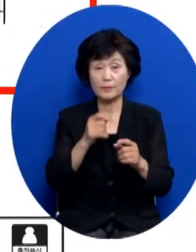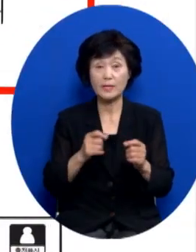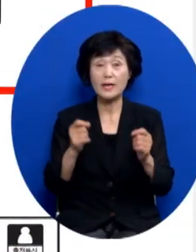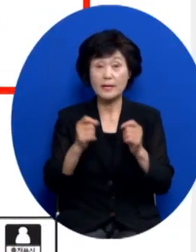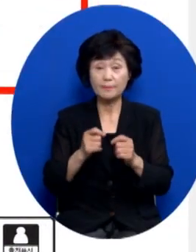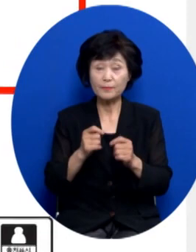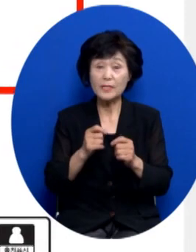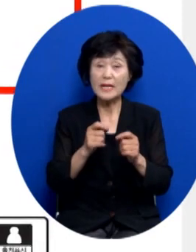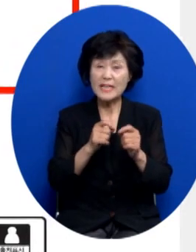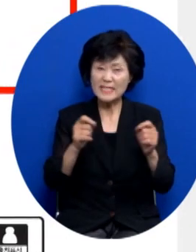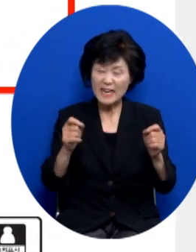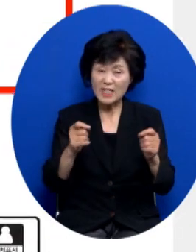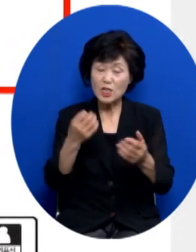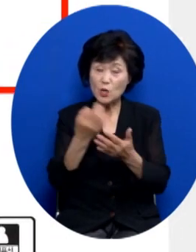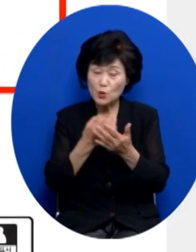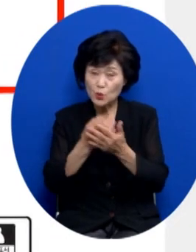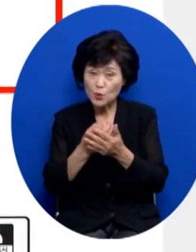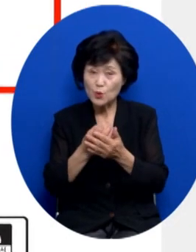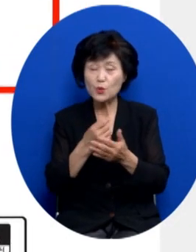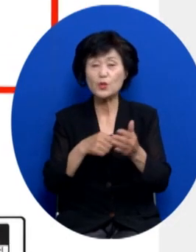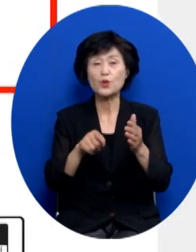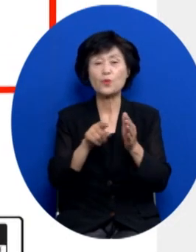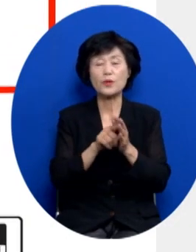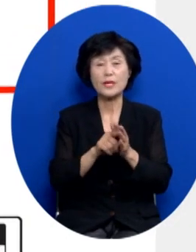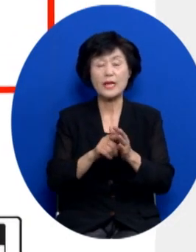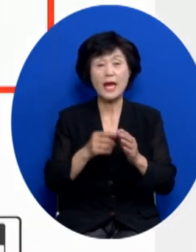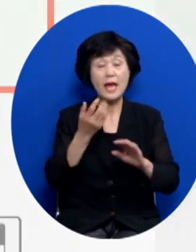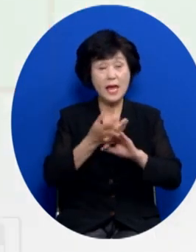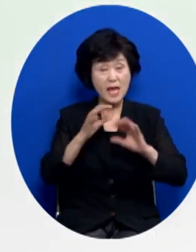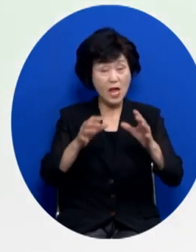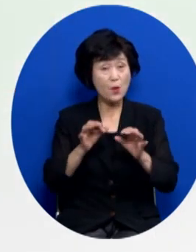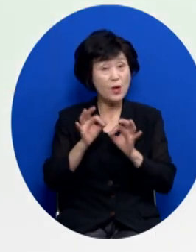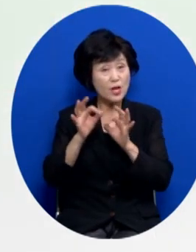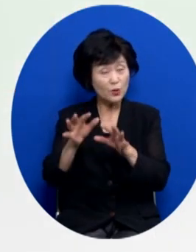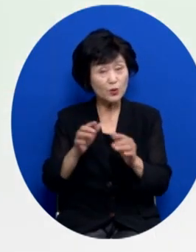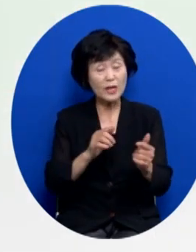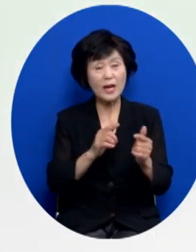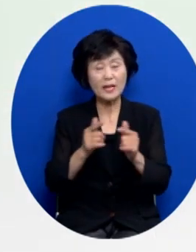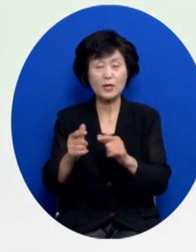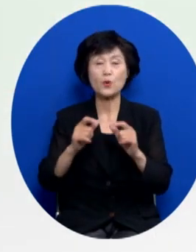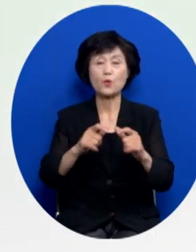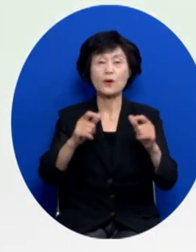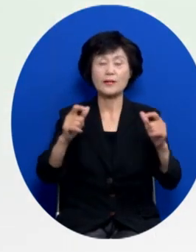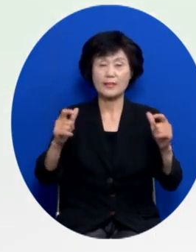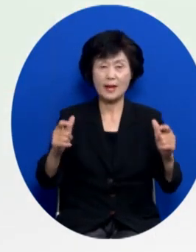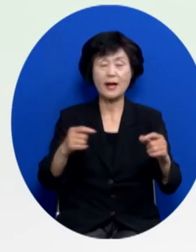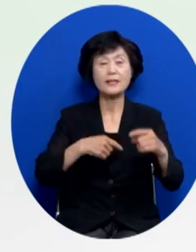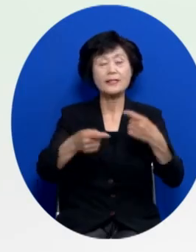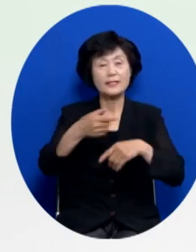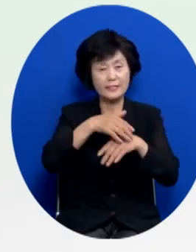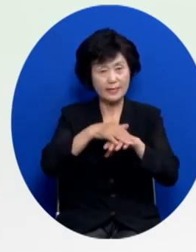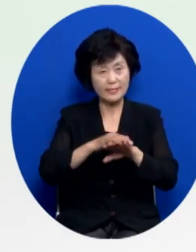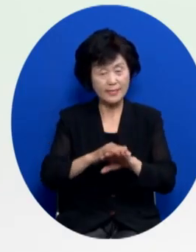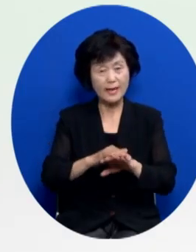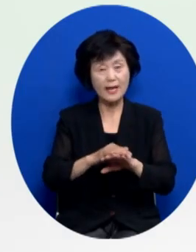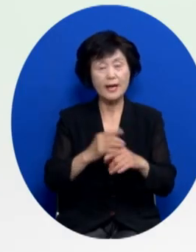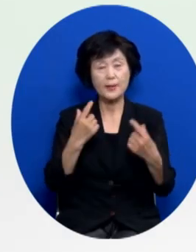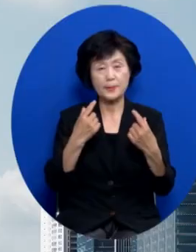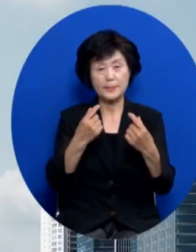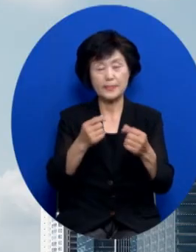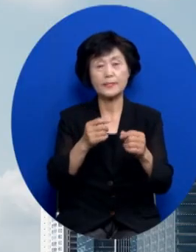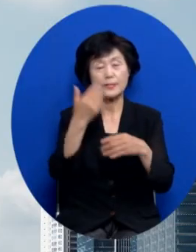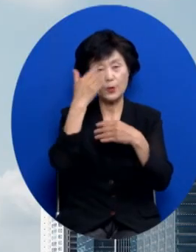높이기 위해 중장기적으로 국민연금의 해외 투자와 대체 투자를 확대해 나가는 정책 방향을 유지할 계획입니다.